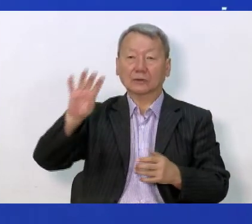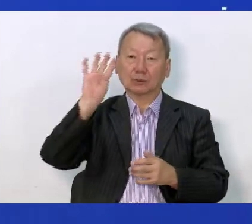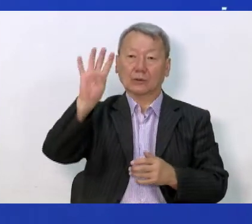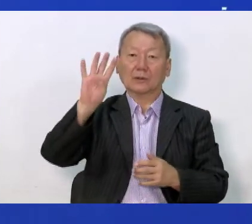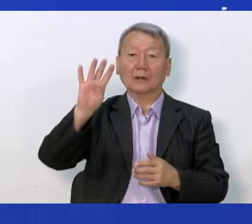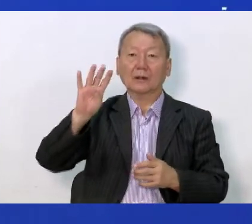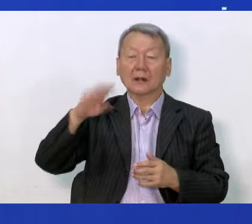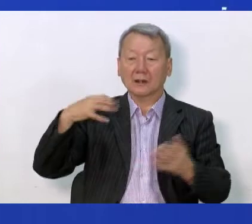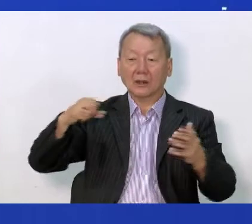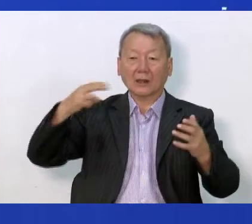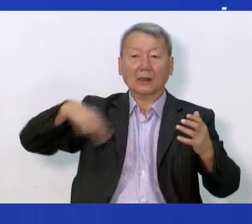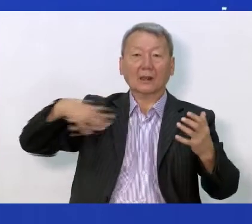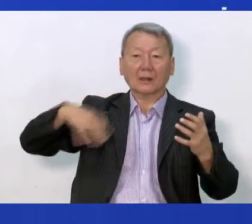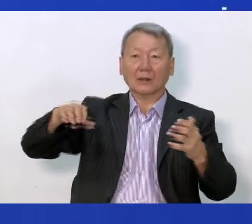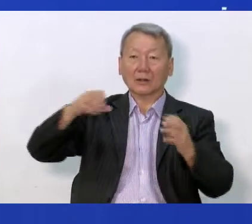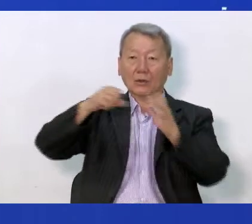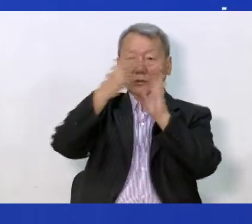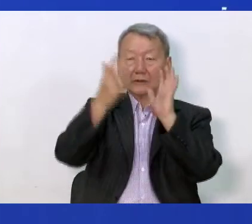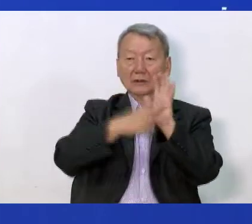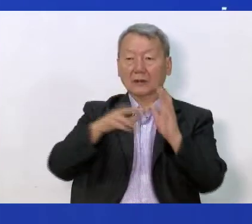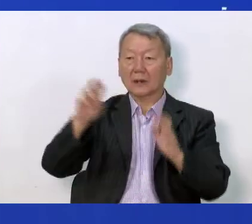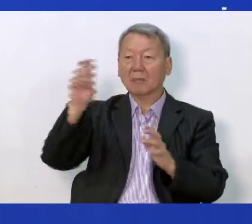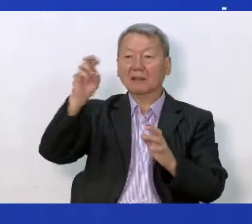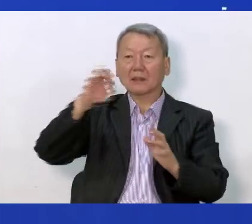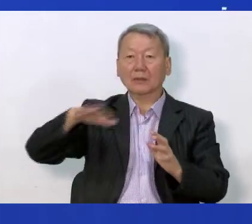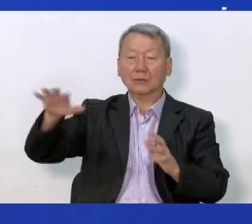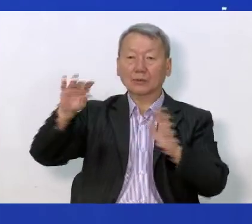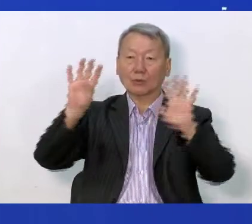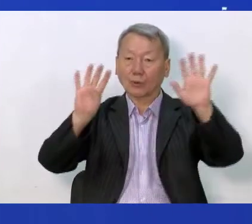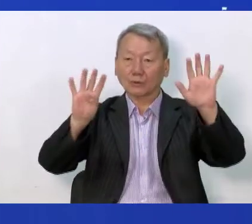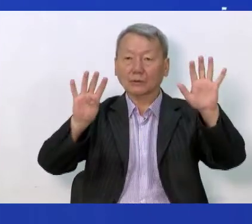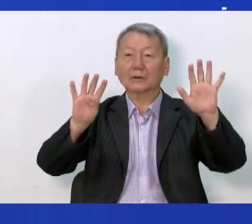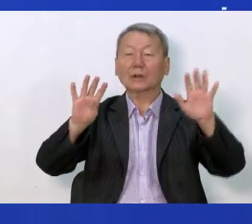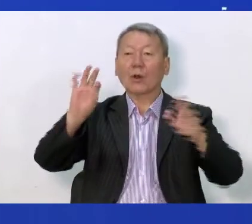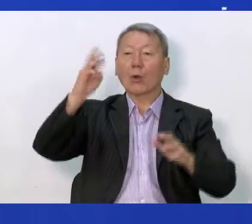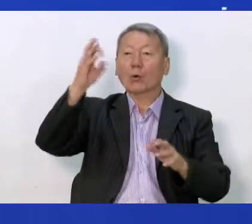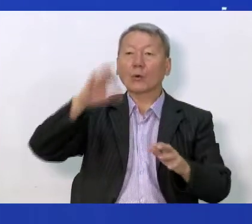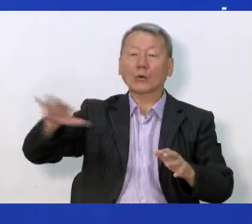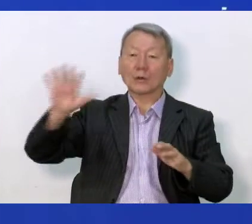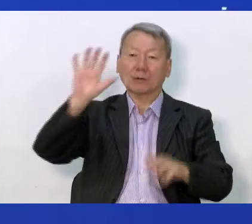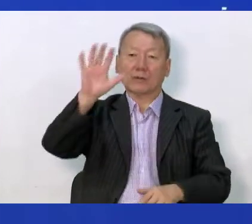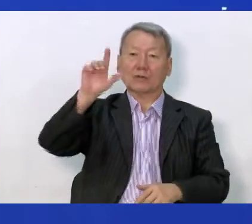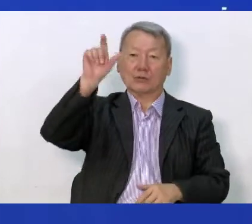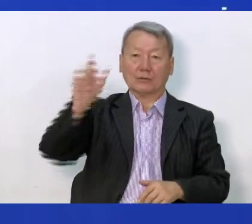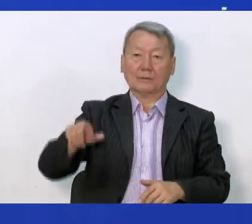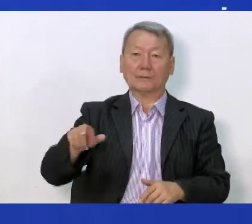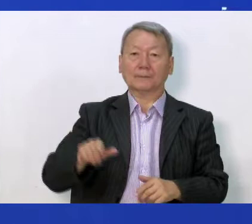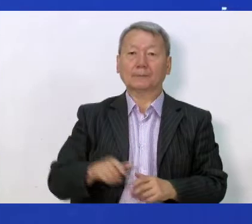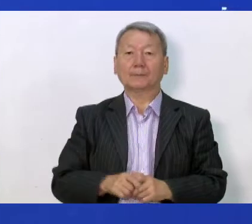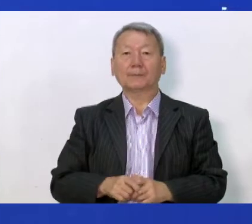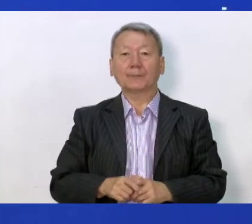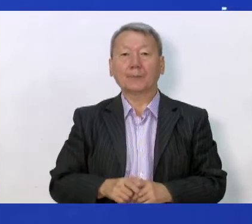4, Жалабат облусунда 18, Баткен облусунда 9, Ош облусунда 5 учур.